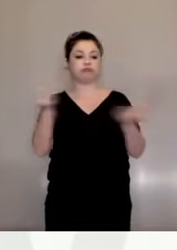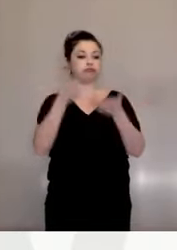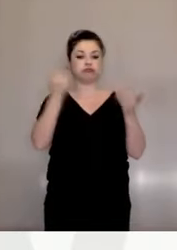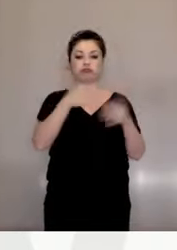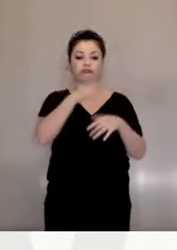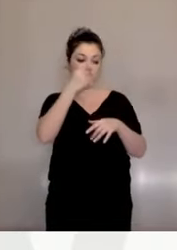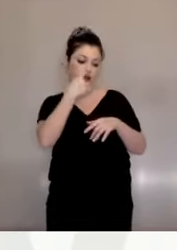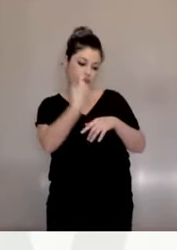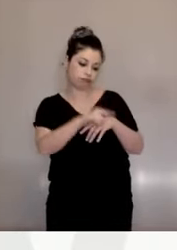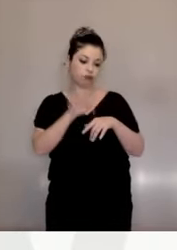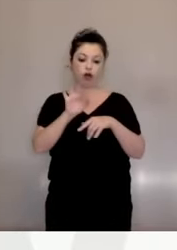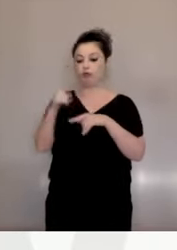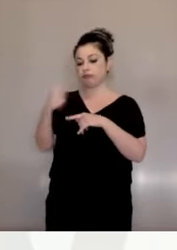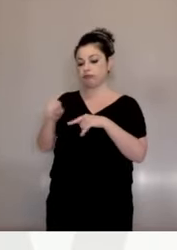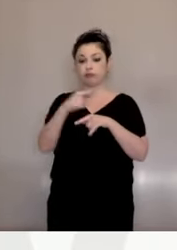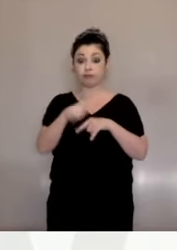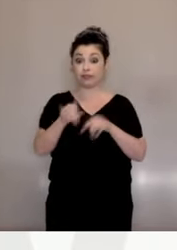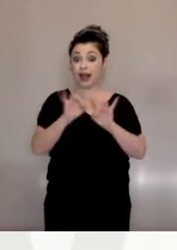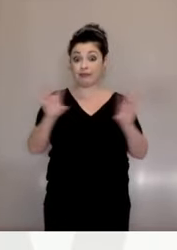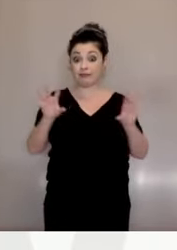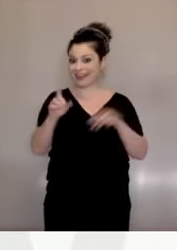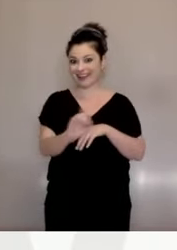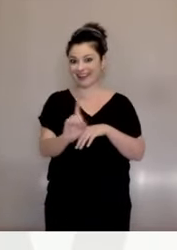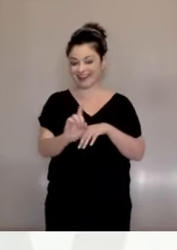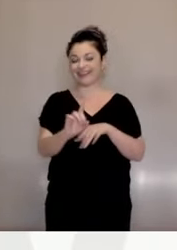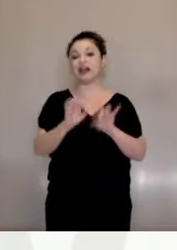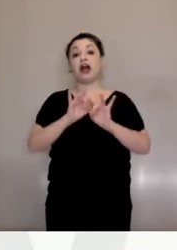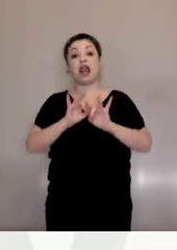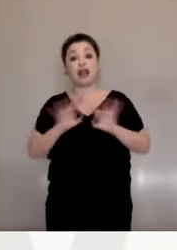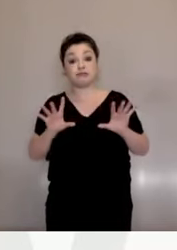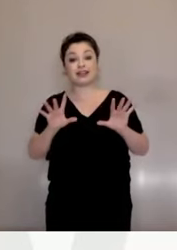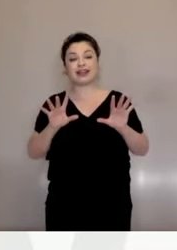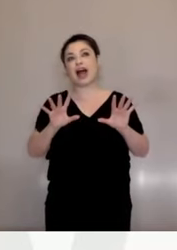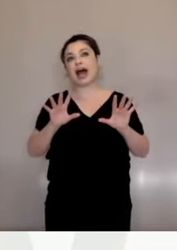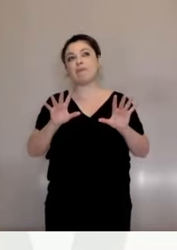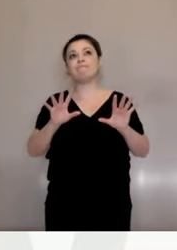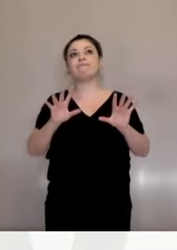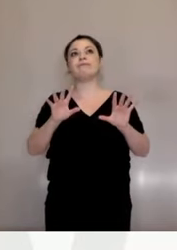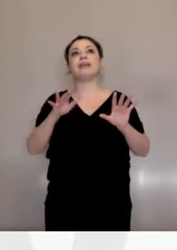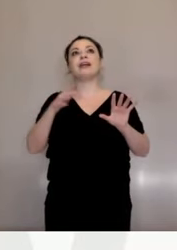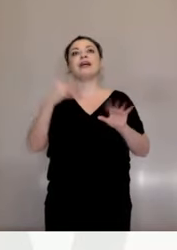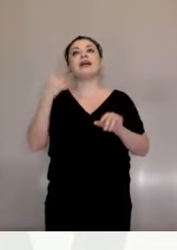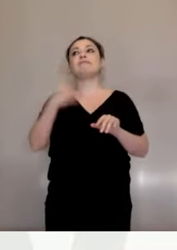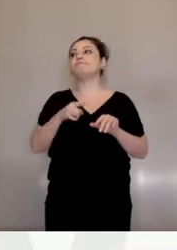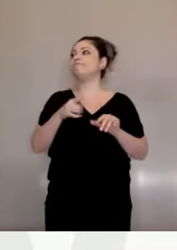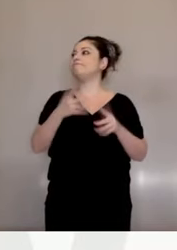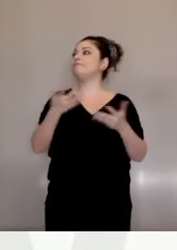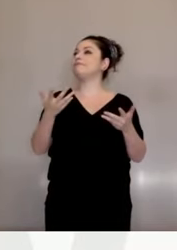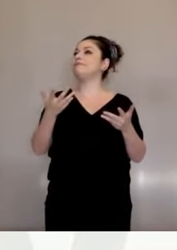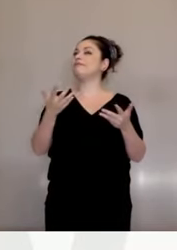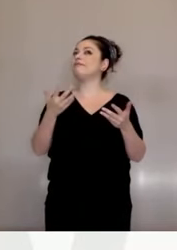un'orchidea, ma la libertà in qualche modo è di